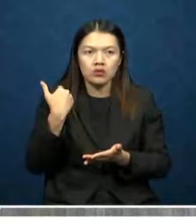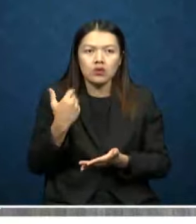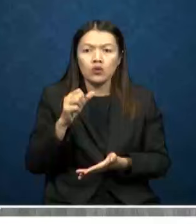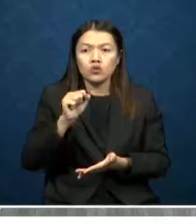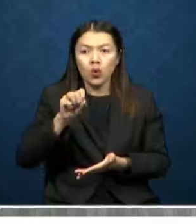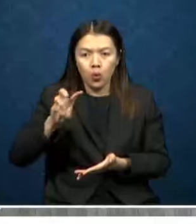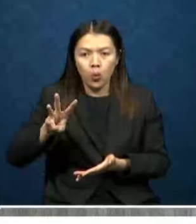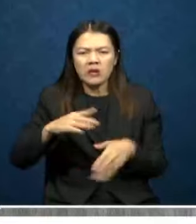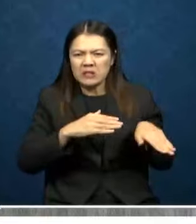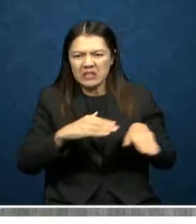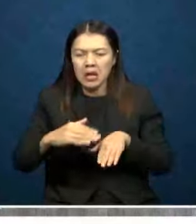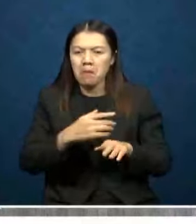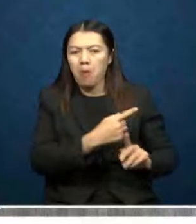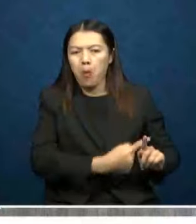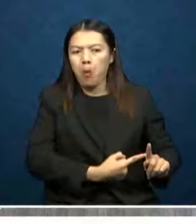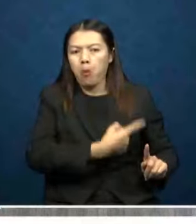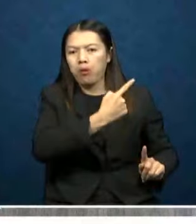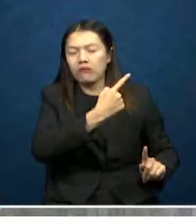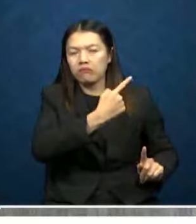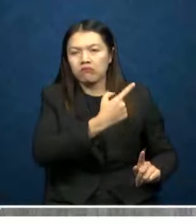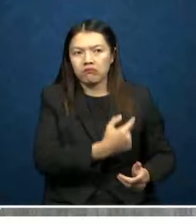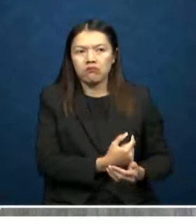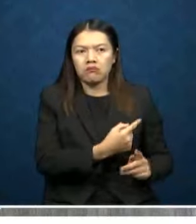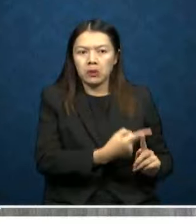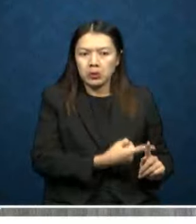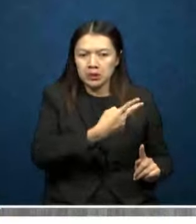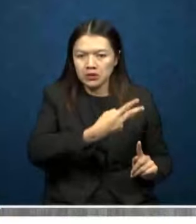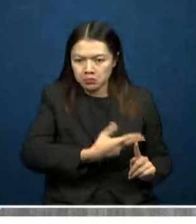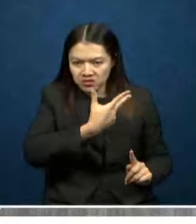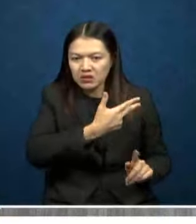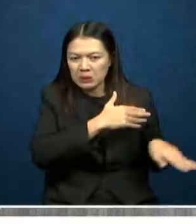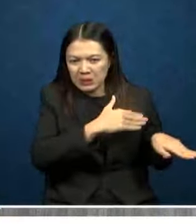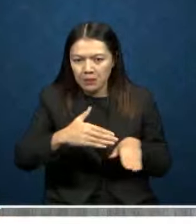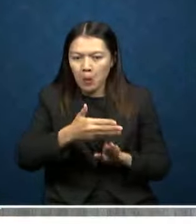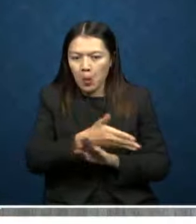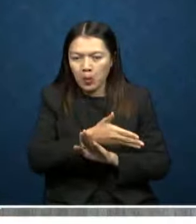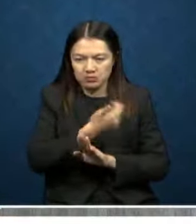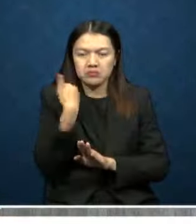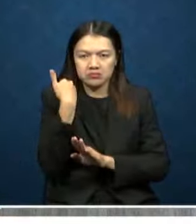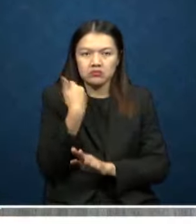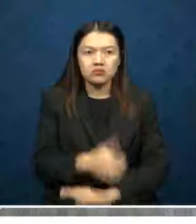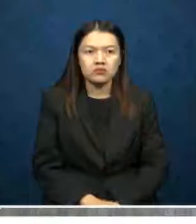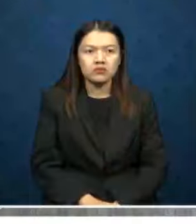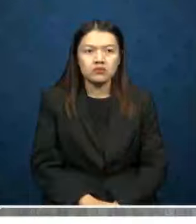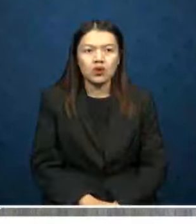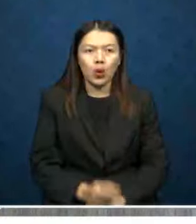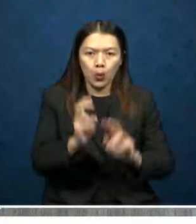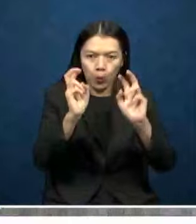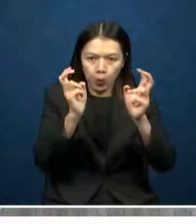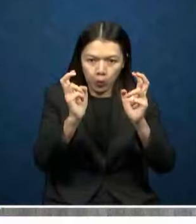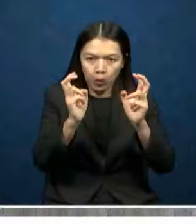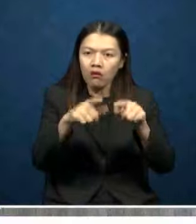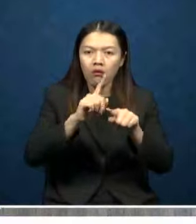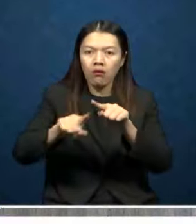วุฒิสภาได้เตรียมเป็นเดือน 2เดือน 3เดือนนะฮะมีหลายประเด็นนะครับ